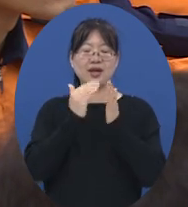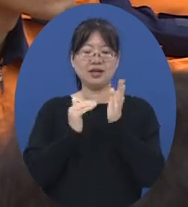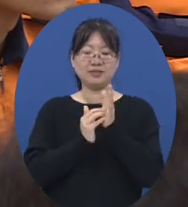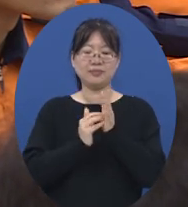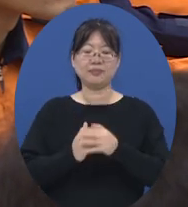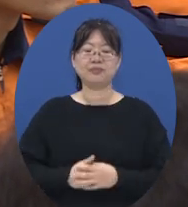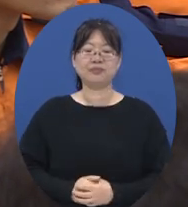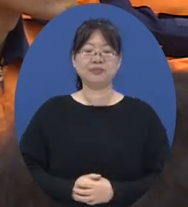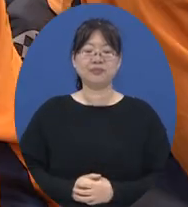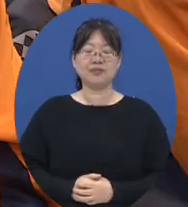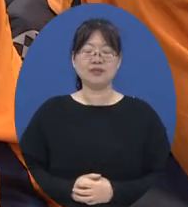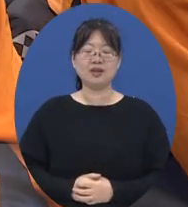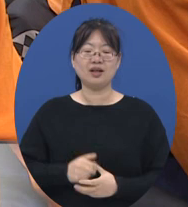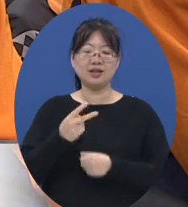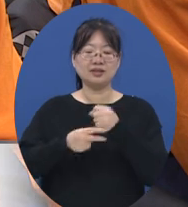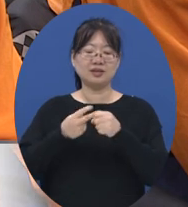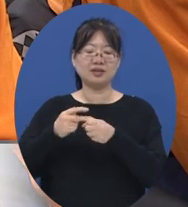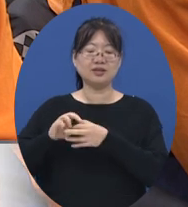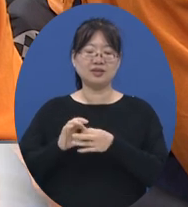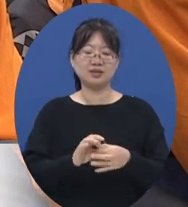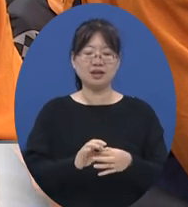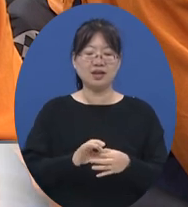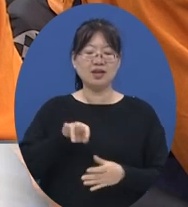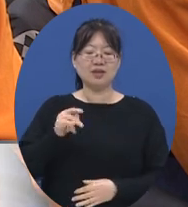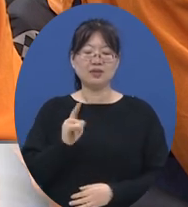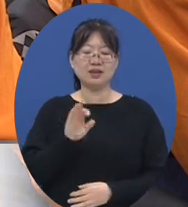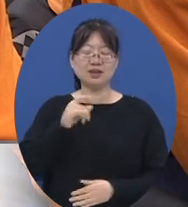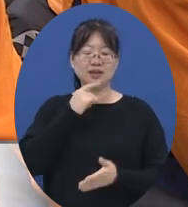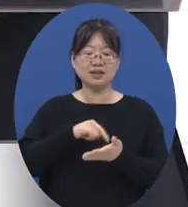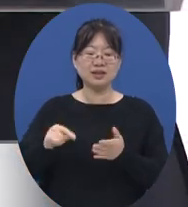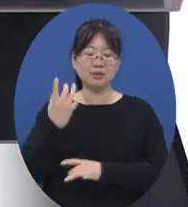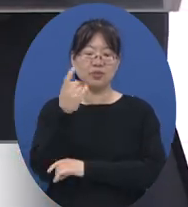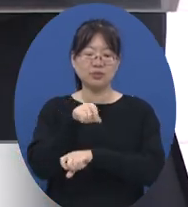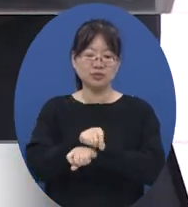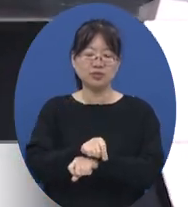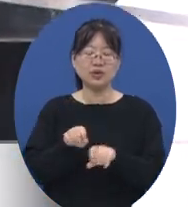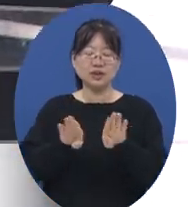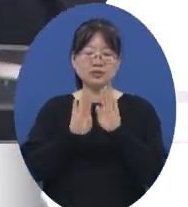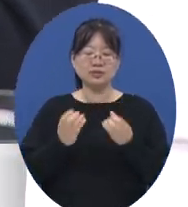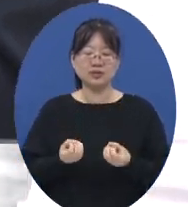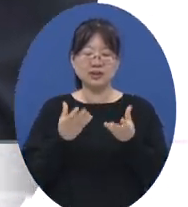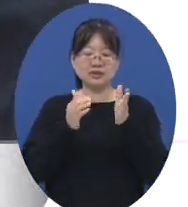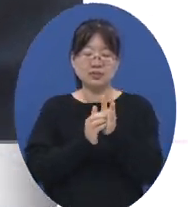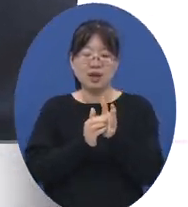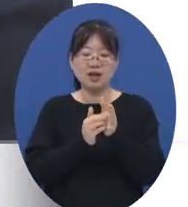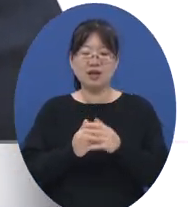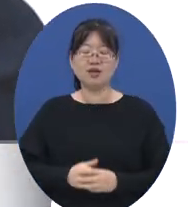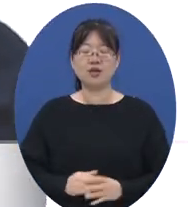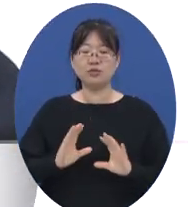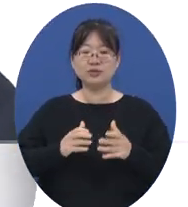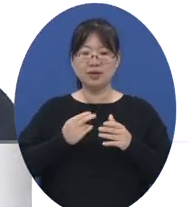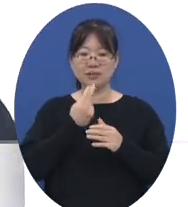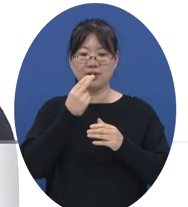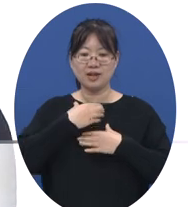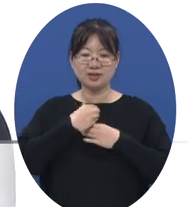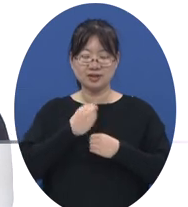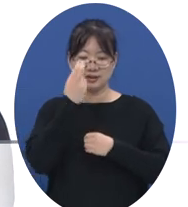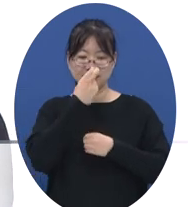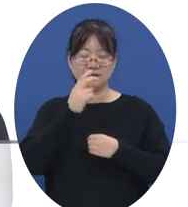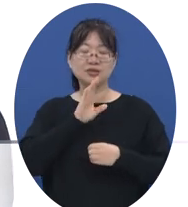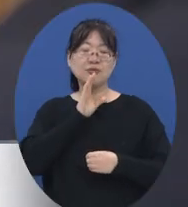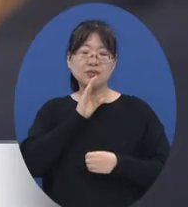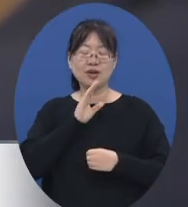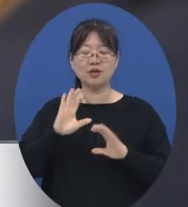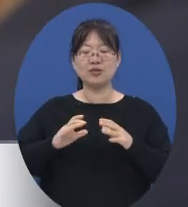말했습니다. 2년 연속 경기도 소방재난본부에서 시무식을 연이 지사는 국민의 생명과 안전을 지키는 것이야말로